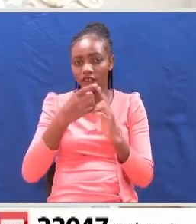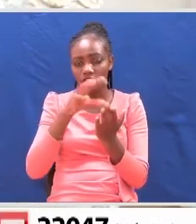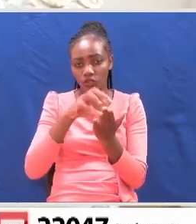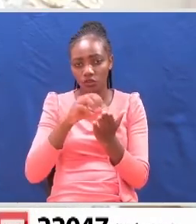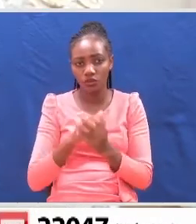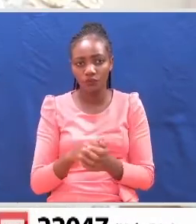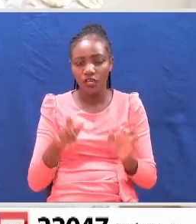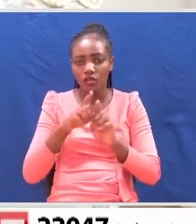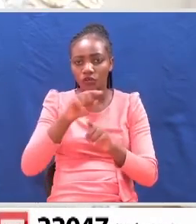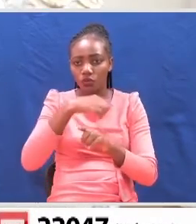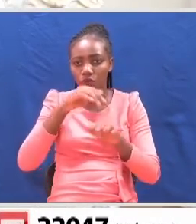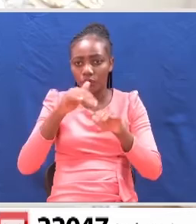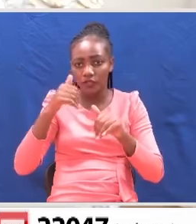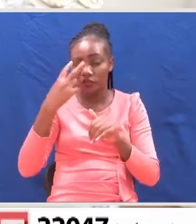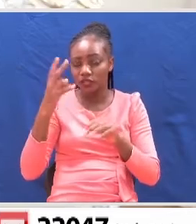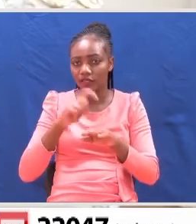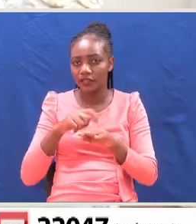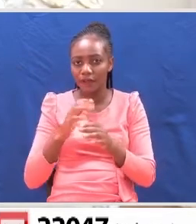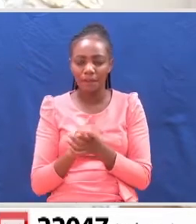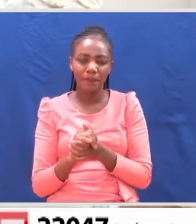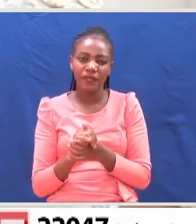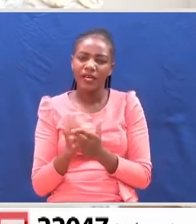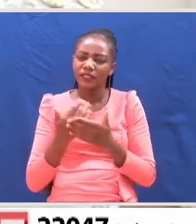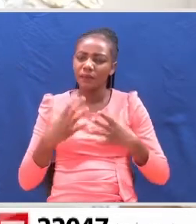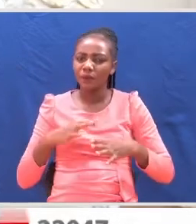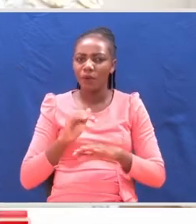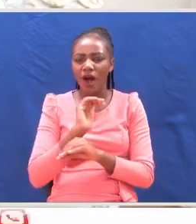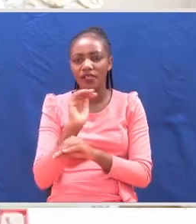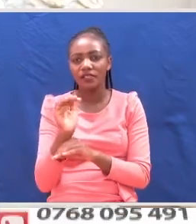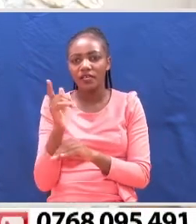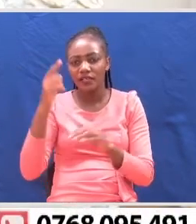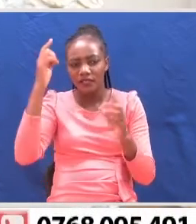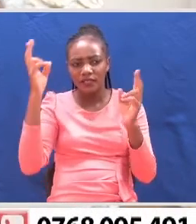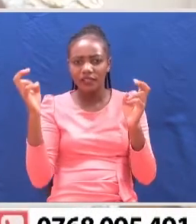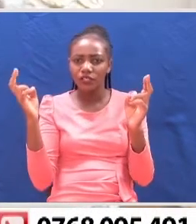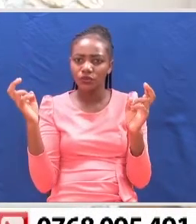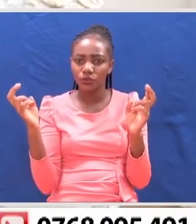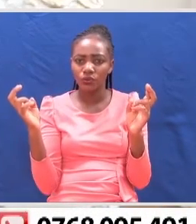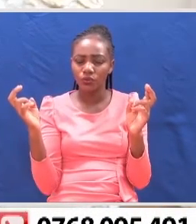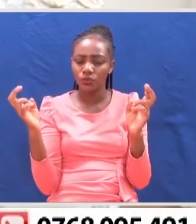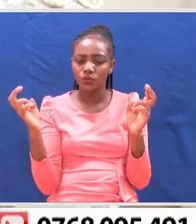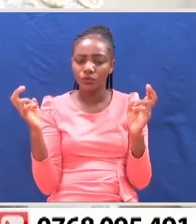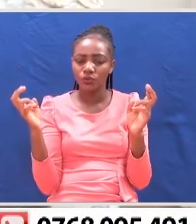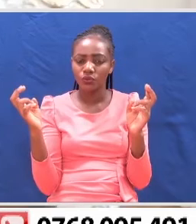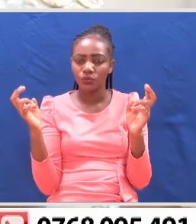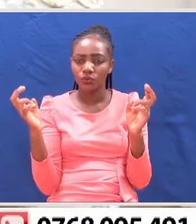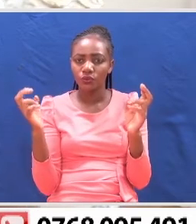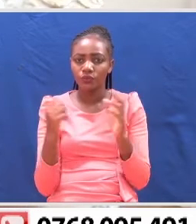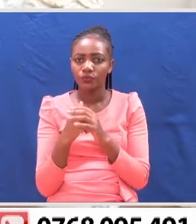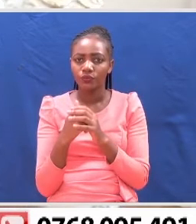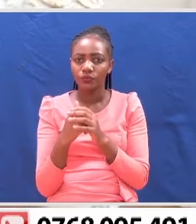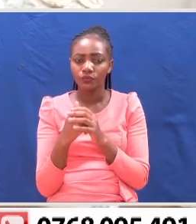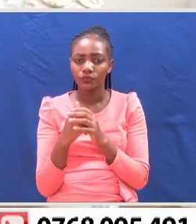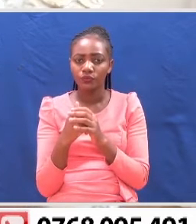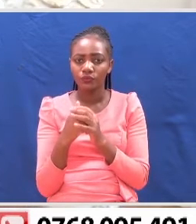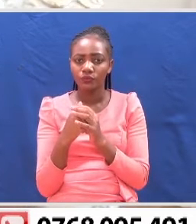Tunangojea sana kuona huo wakati. Wengi watakuwa wanauliza hili swali, lakini kabla sijafika kwa hilo swali, manake lazima nikuulize.